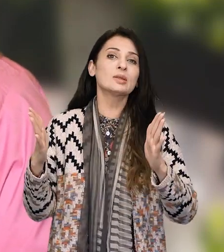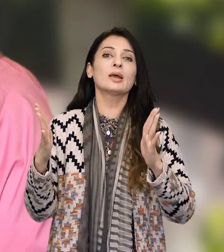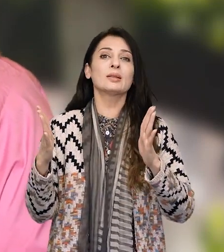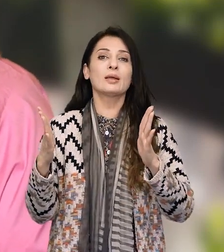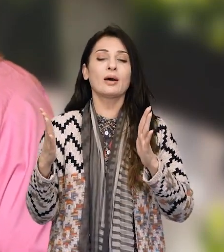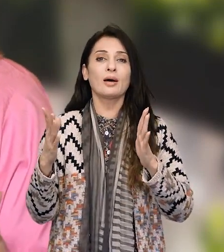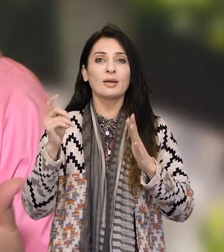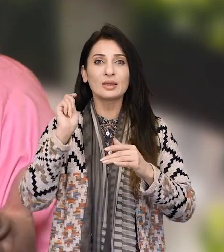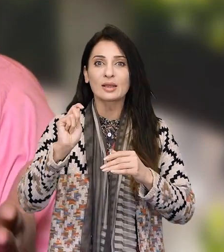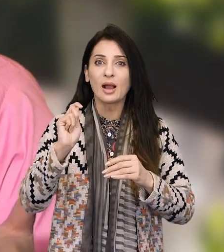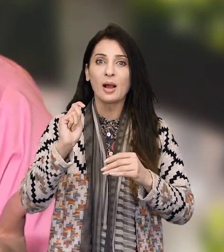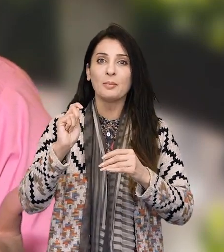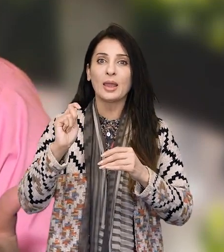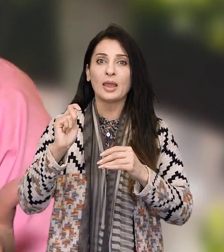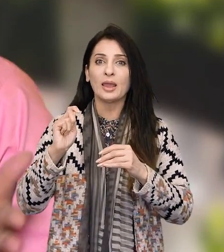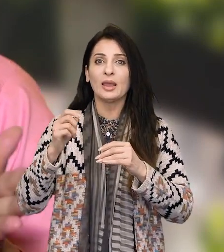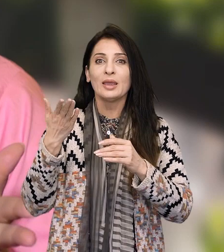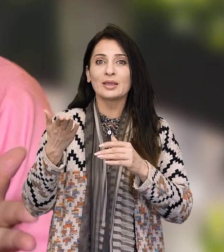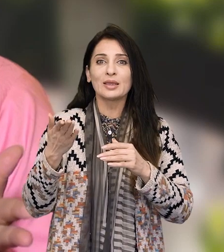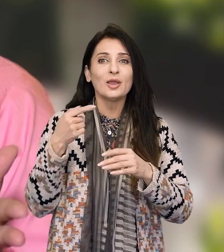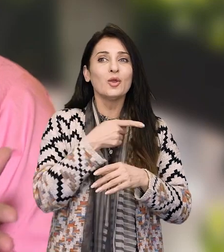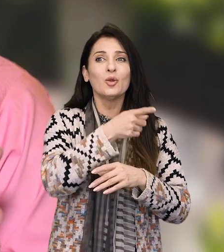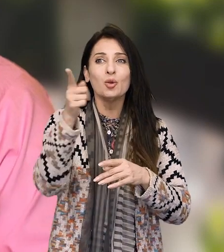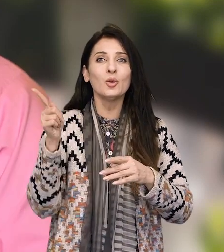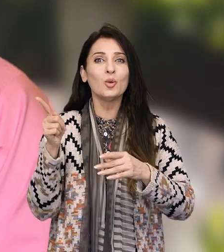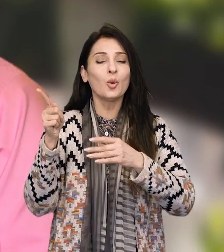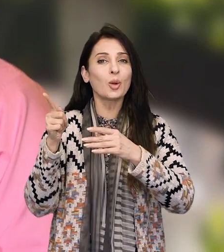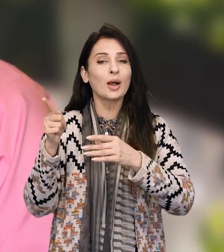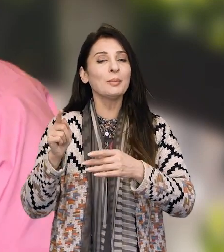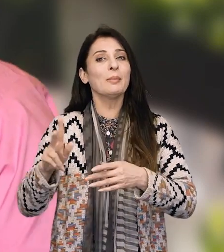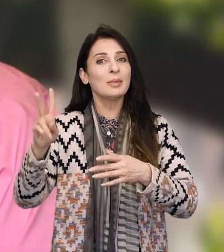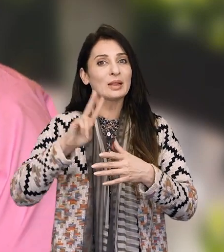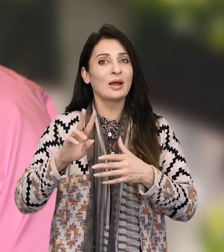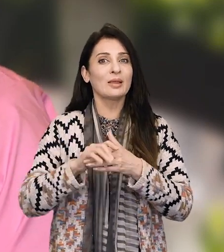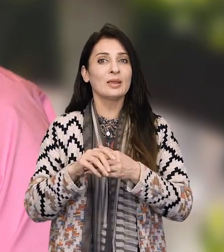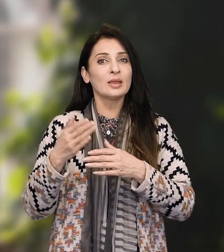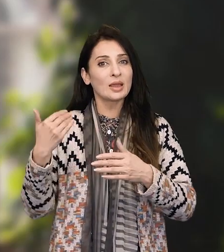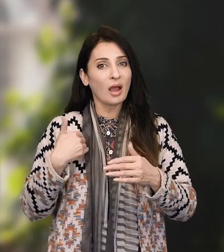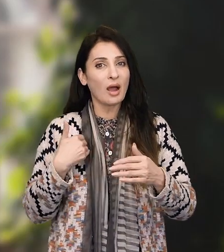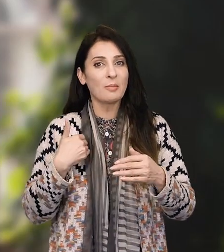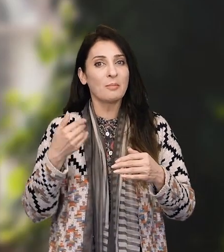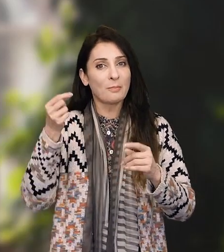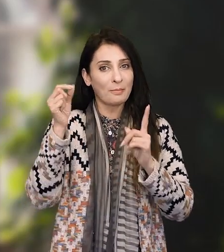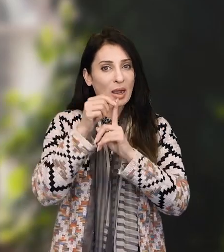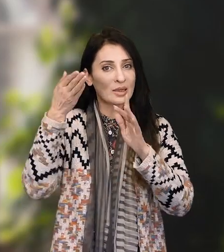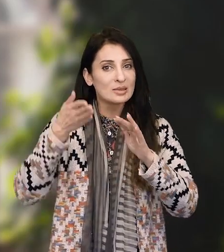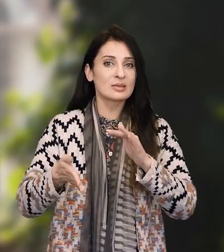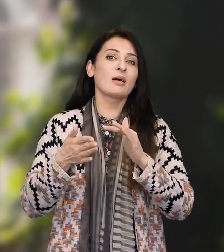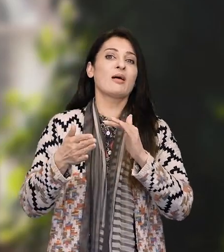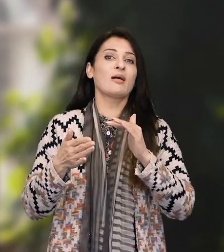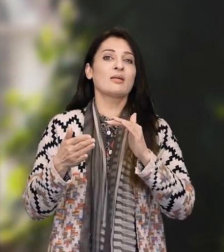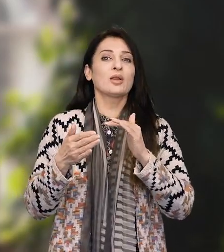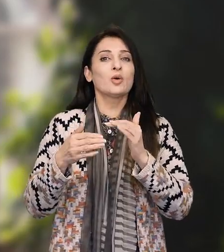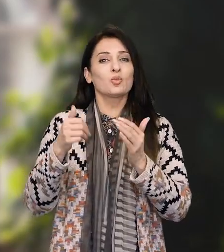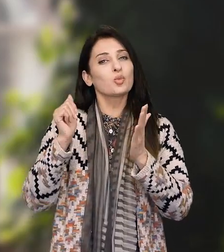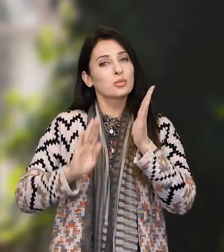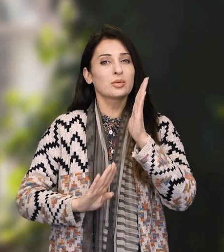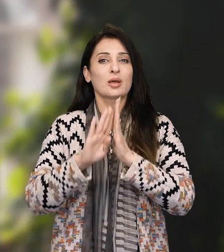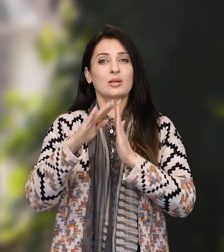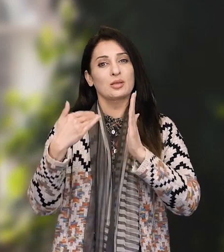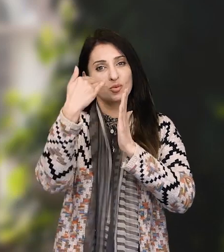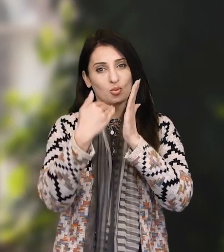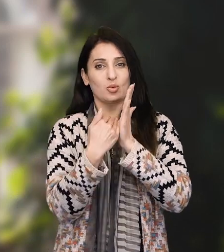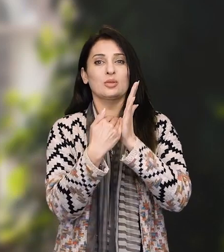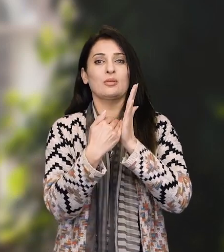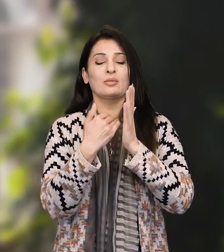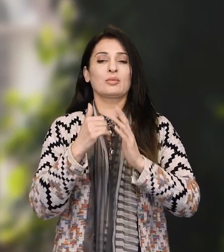the industry has to offer because we aren't a developed country. और सबसे बड़ी aspect जो होती है